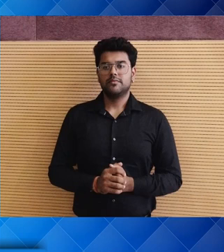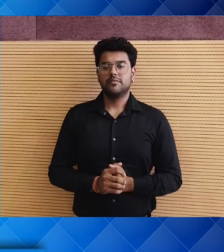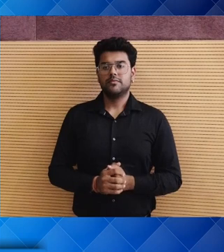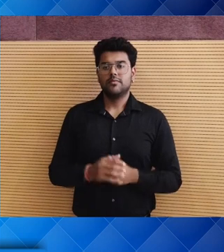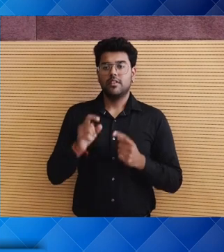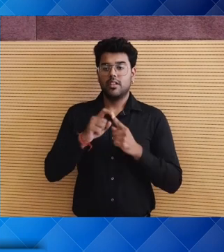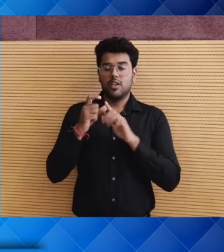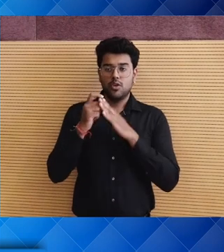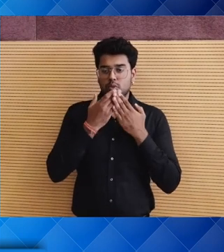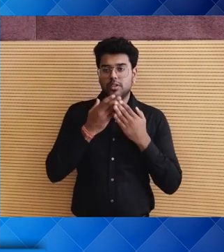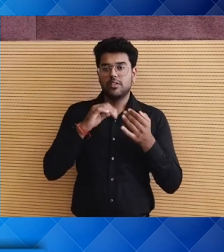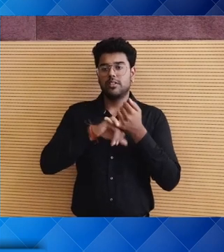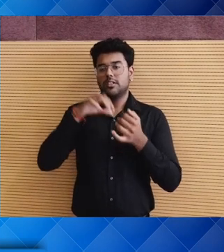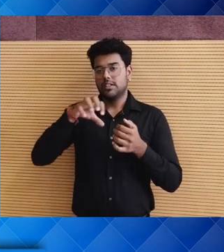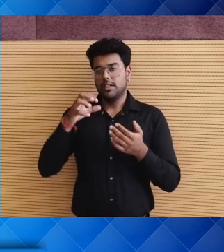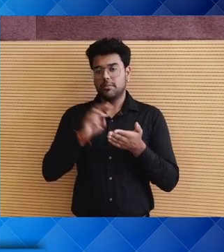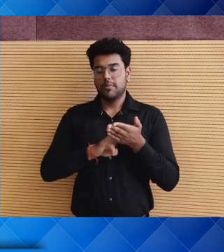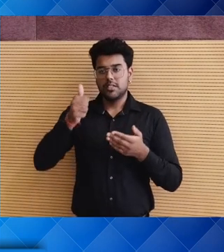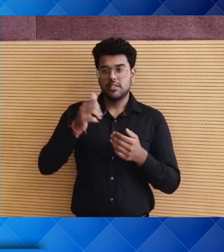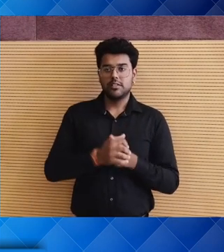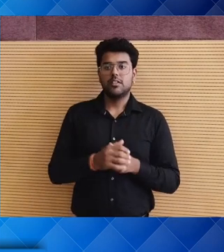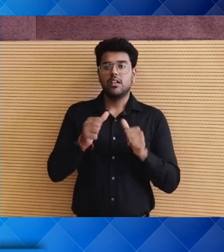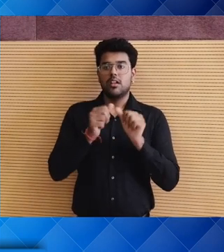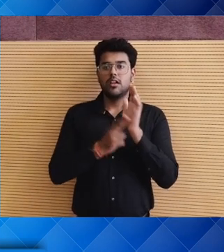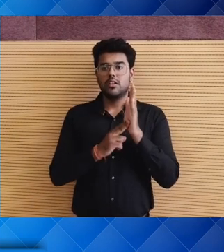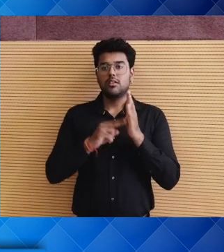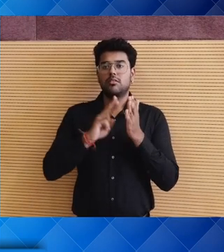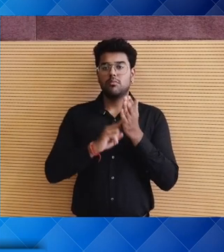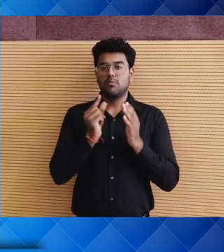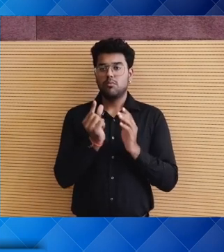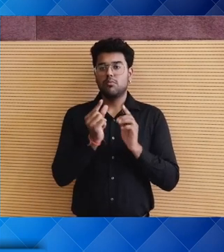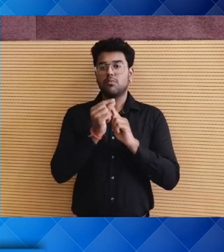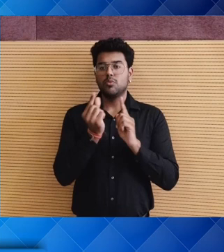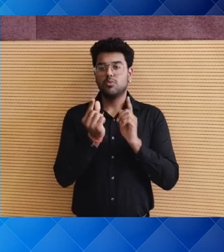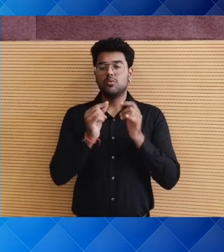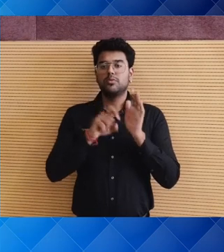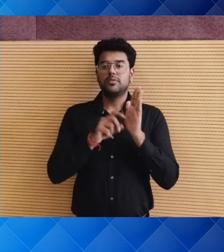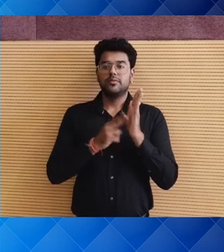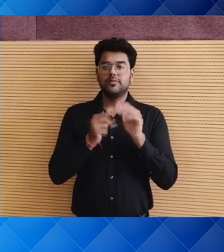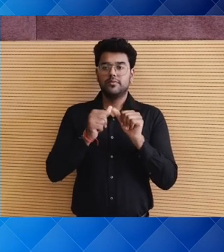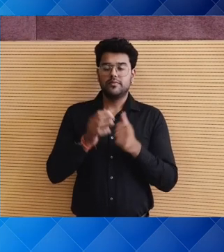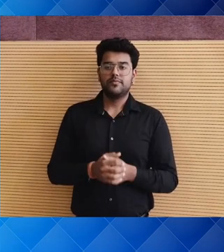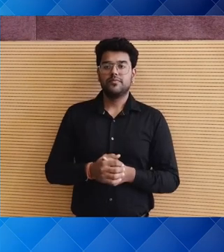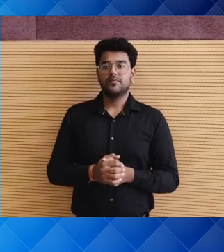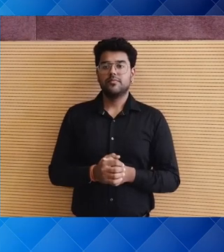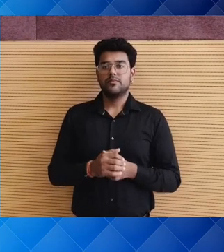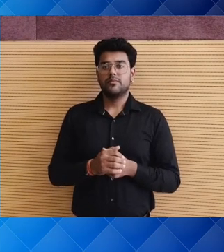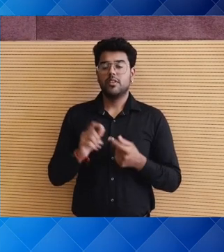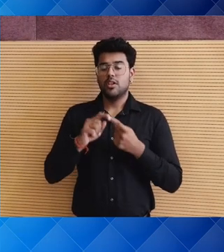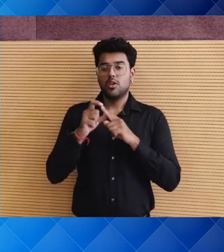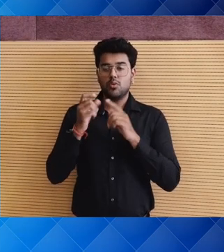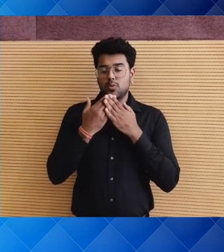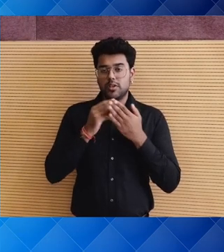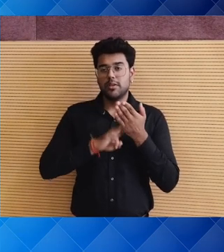आदरणीय शिक्षा राज्य मंत्री अन्नपूर्णा देवी जी, शिक्षा राज्य मंत्री